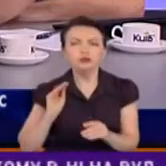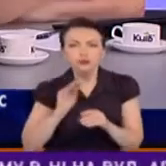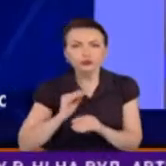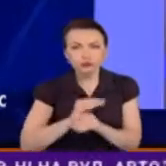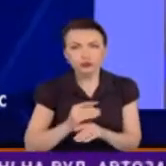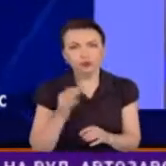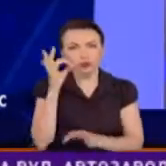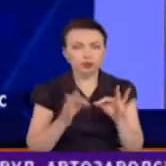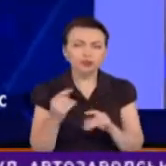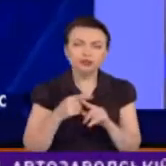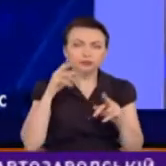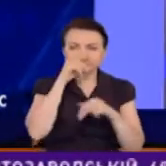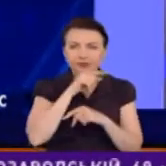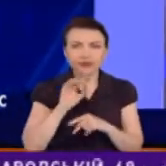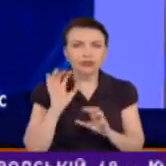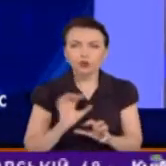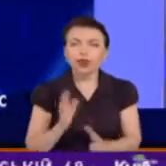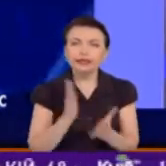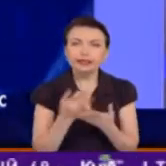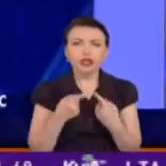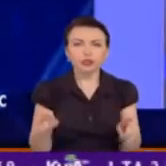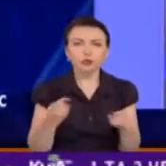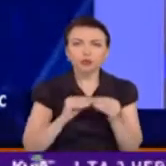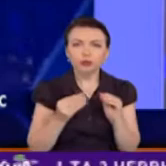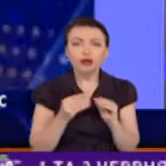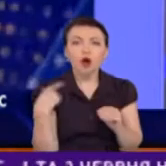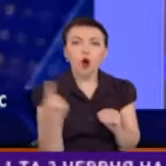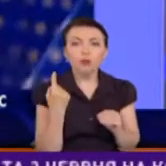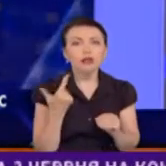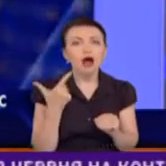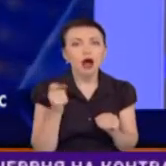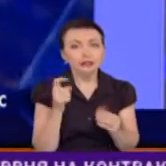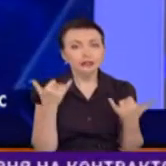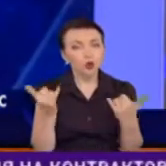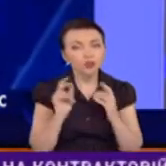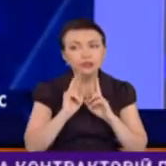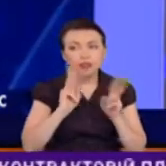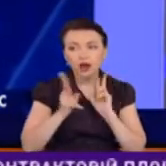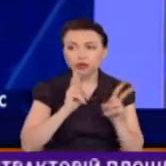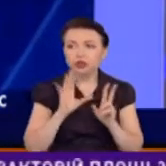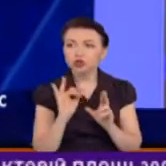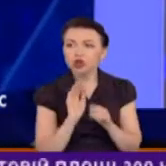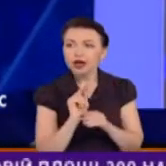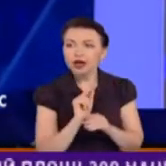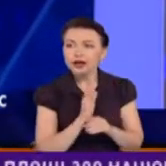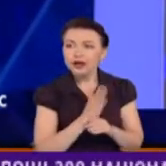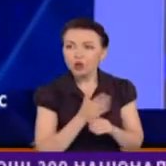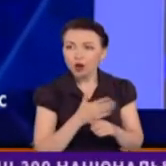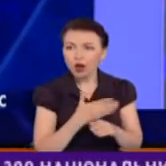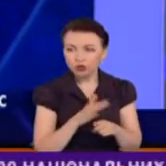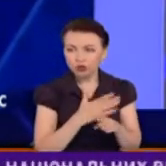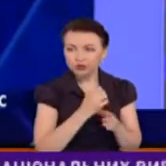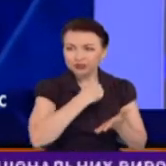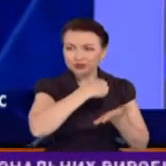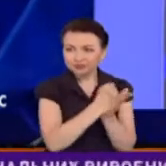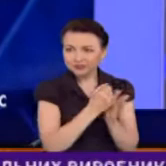зовсім інша є проблема. Облгази сьогодні скаржиться на те, що регулятор, коли затверджував